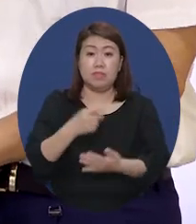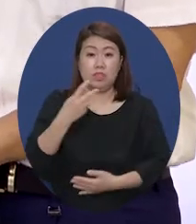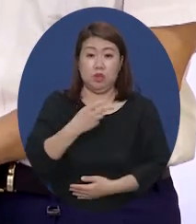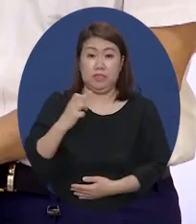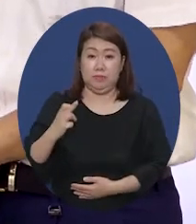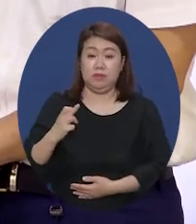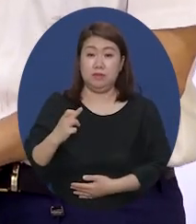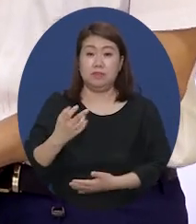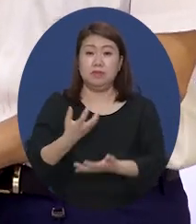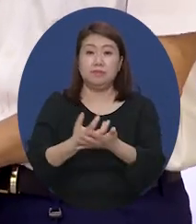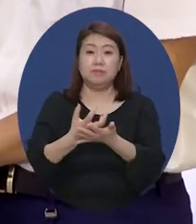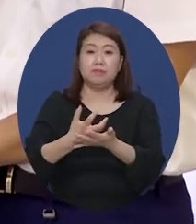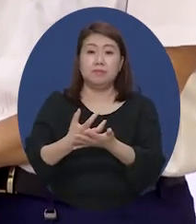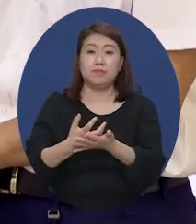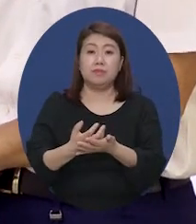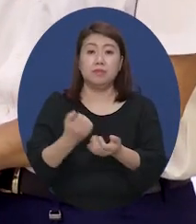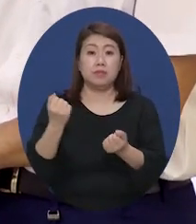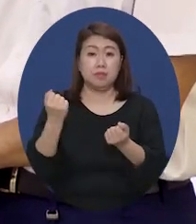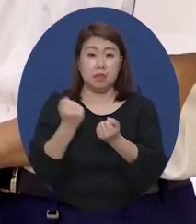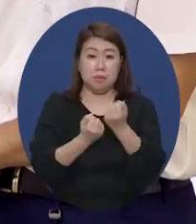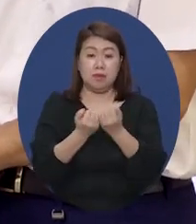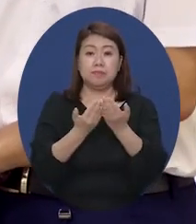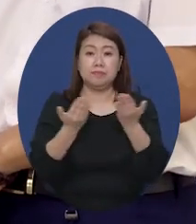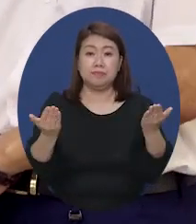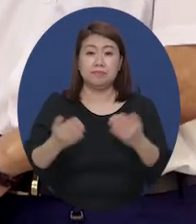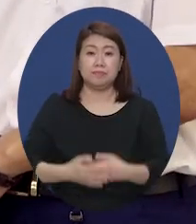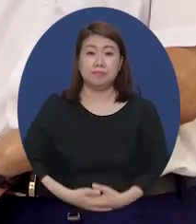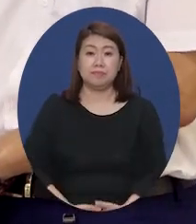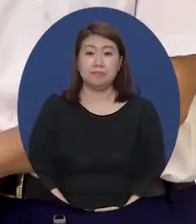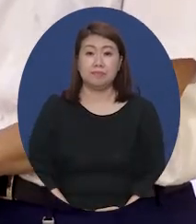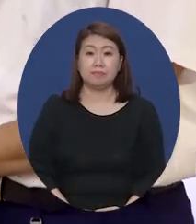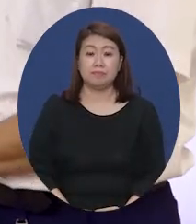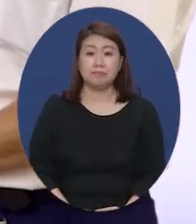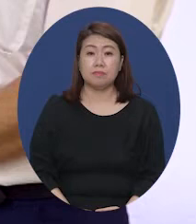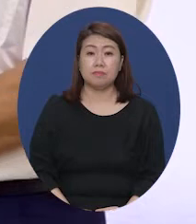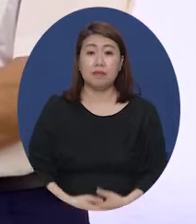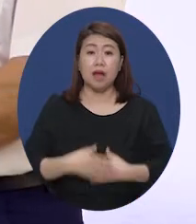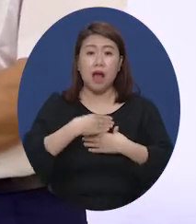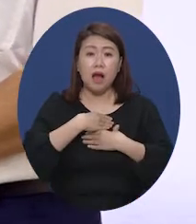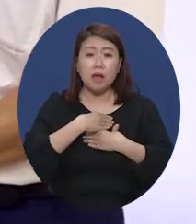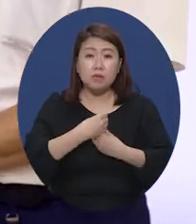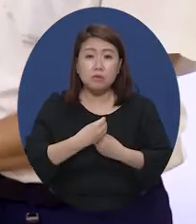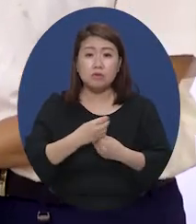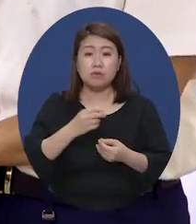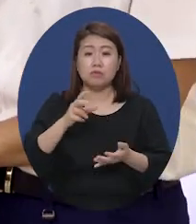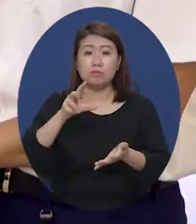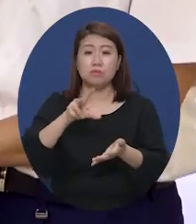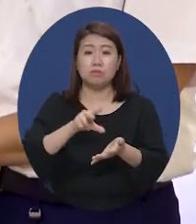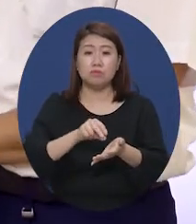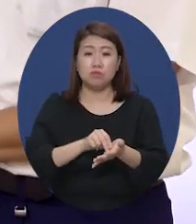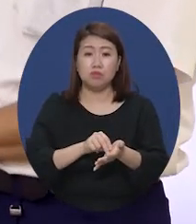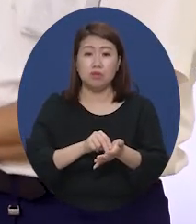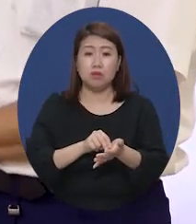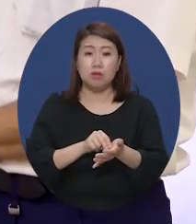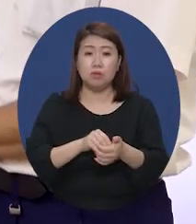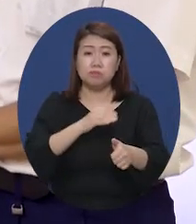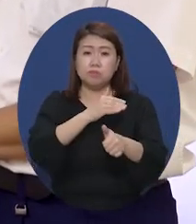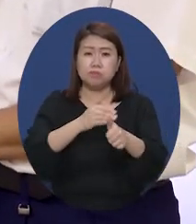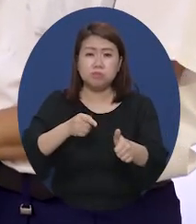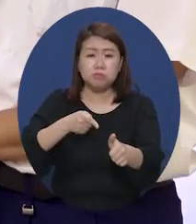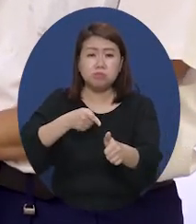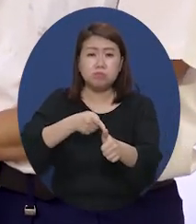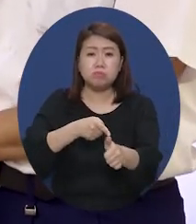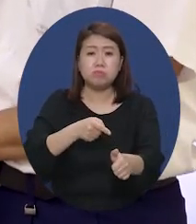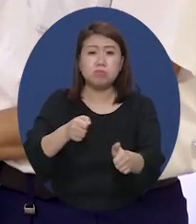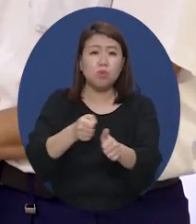눈물이 나오던 그 시점의 자료를 갖고 여러분과 잠깐 얘기를 나누겠습니다. 치안 문제를 보세요. 브라질 내 살인 범죄율 최고